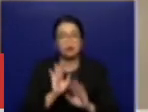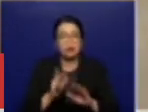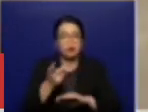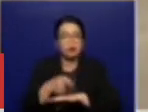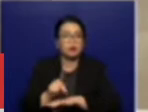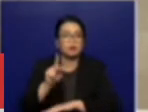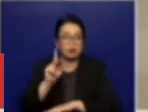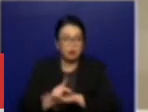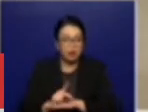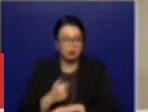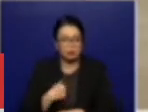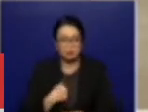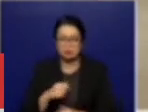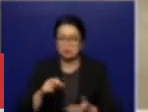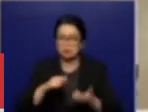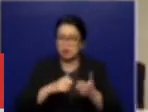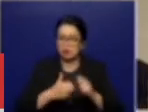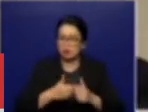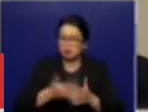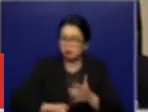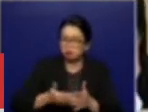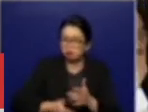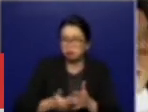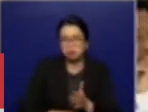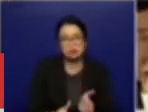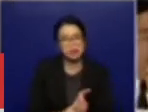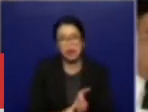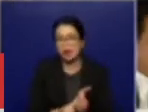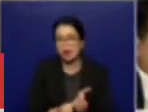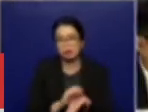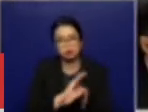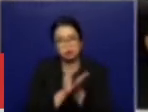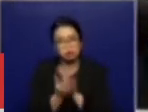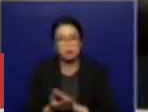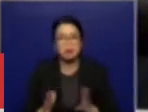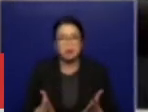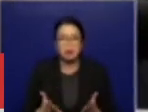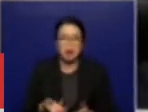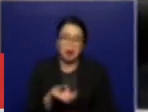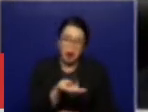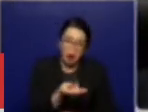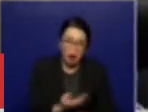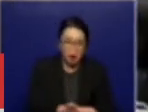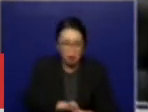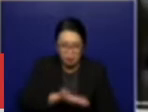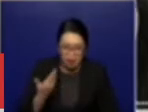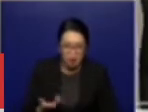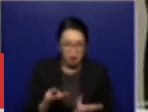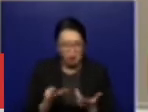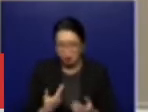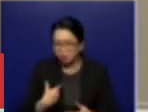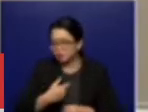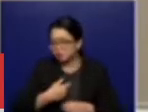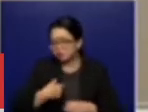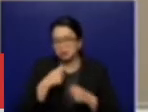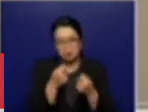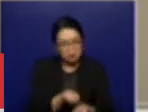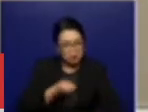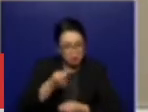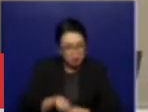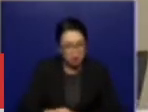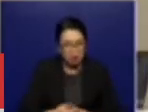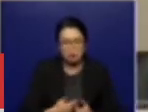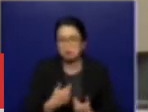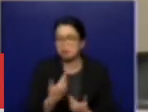างๆไม่ค่อยได้รับการแก้ไขครับข้าวยากหมากแพงเหมือนเดิมนะครับคนไทยก็ยังฆ่าตัวตาย